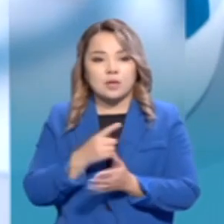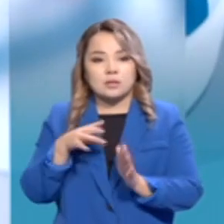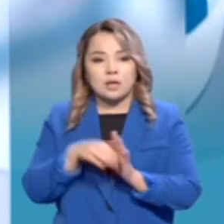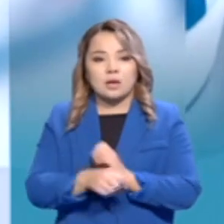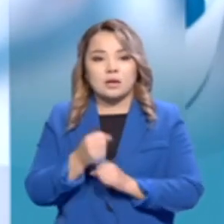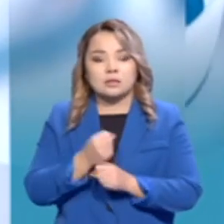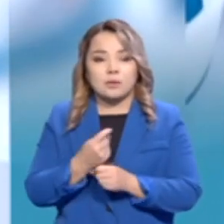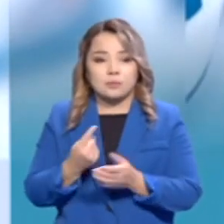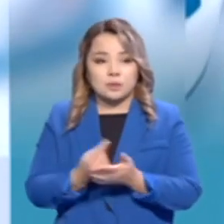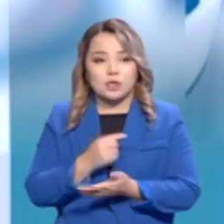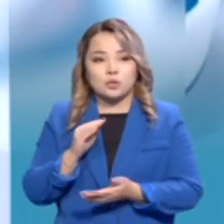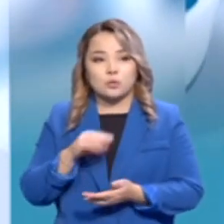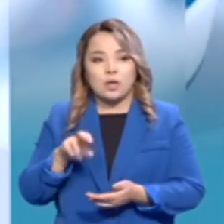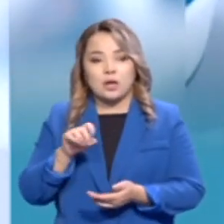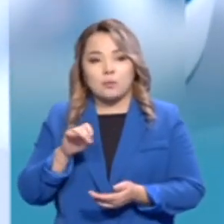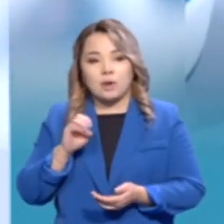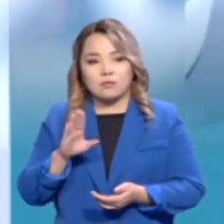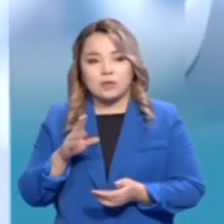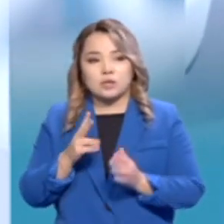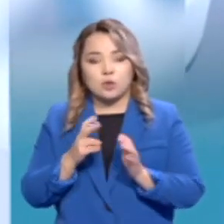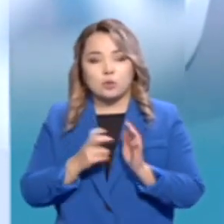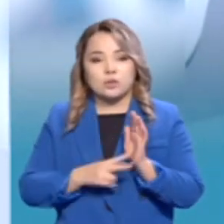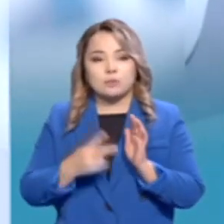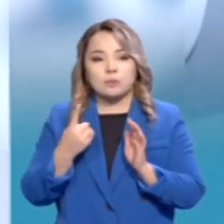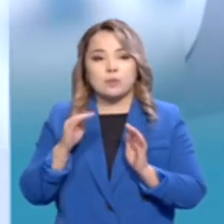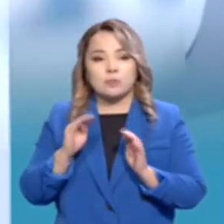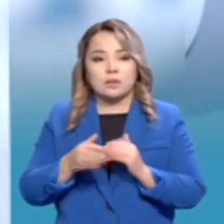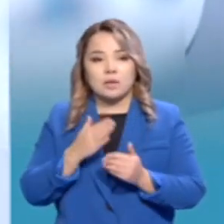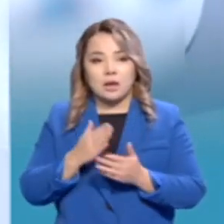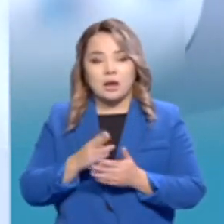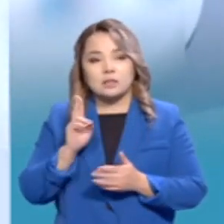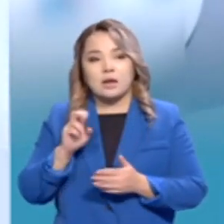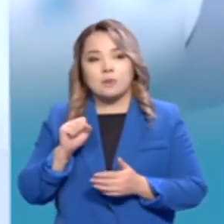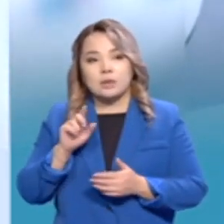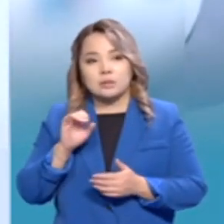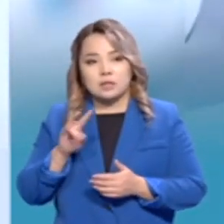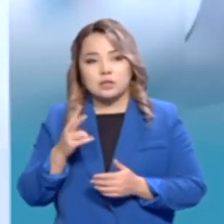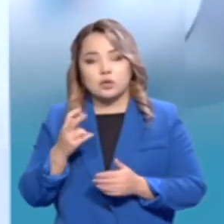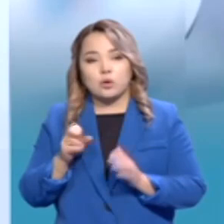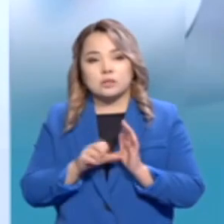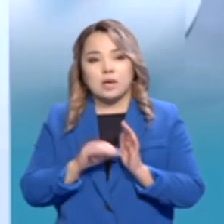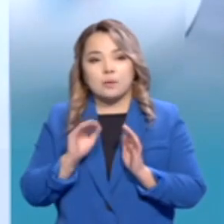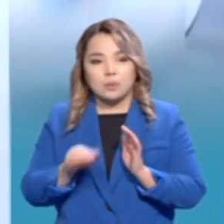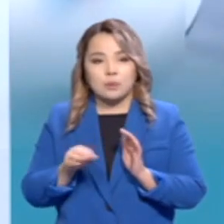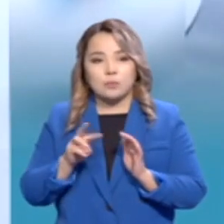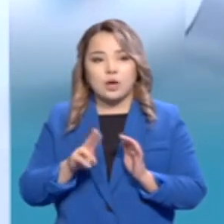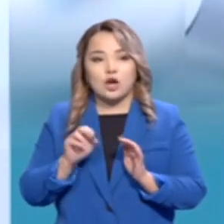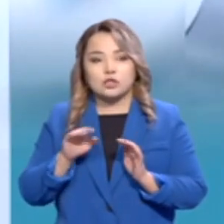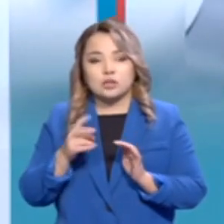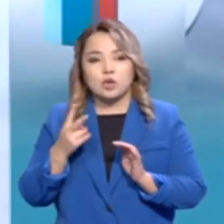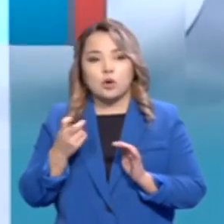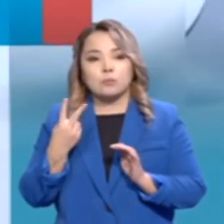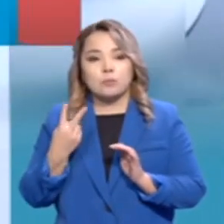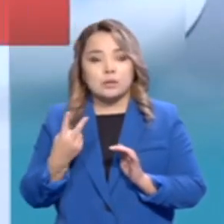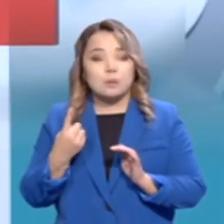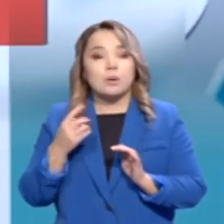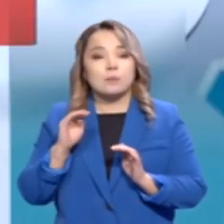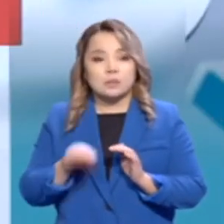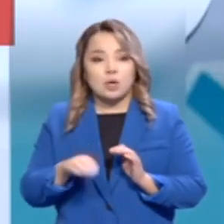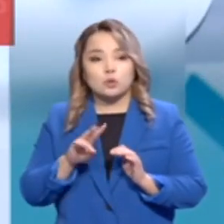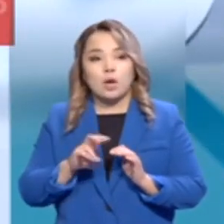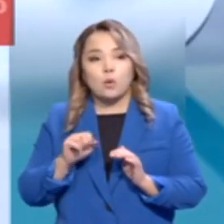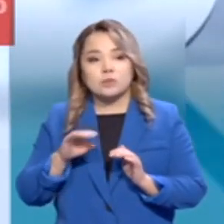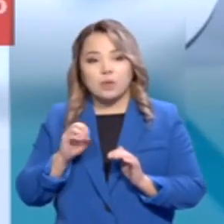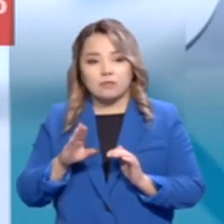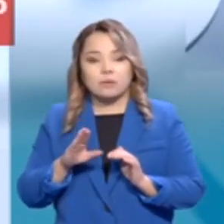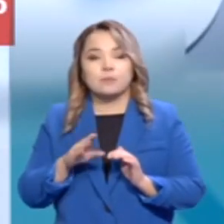енгізілді. Ал Жигули Дайрабаевқа 271 мыңнан аса, Қарақат Әбденге 206 мың, Мирам Қажыкенге 201 мыңға жоқ, Нұрлан